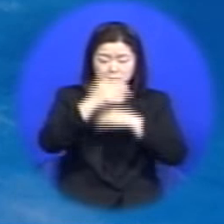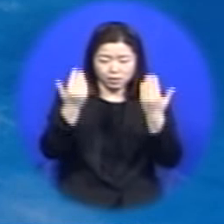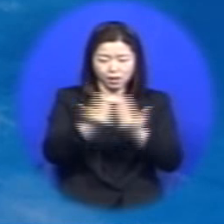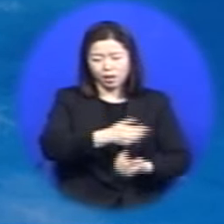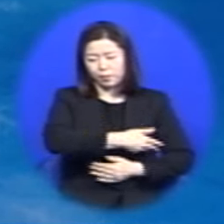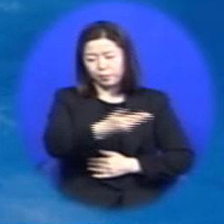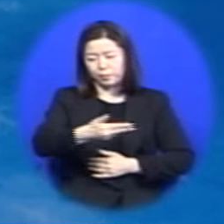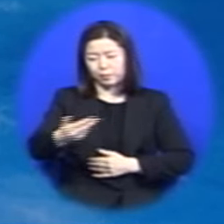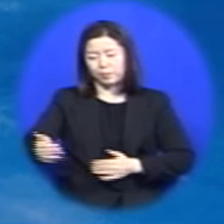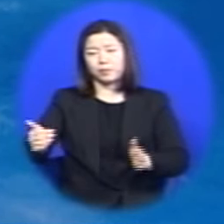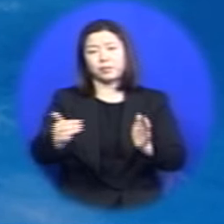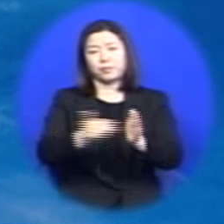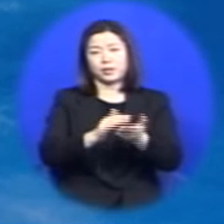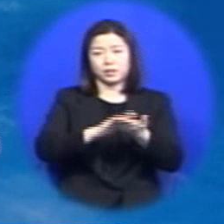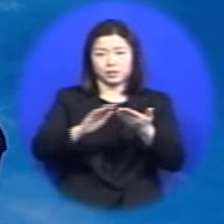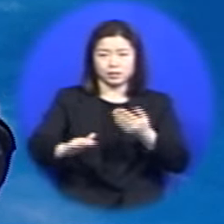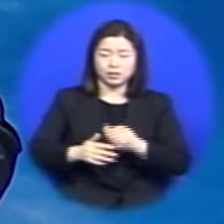지나갔어요.